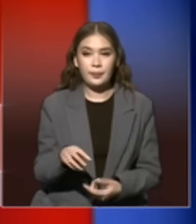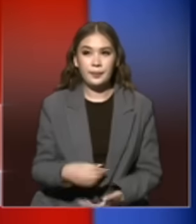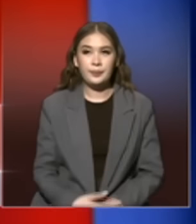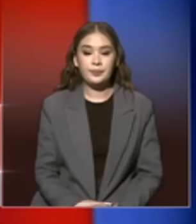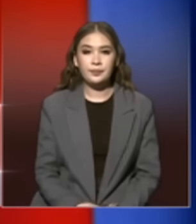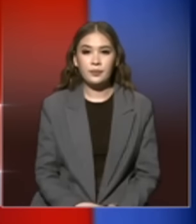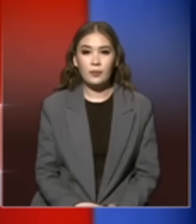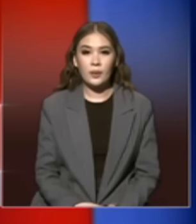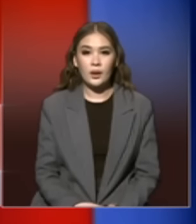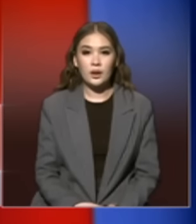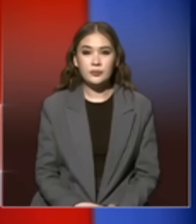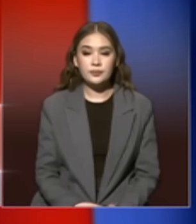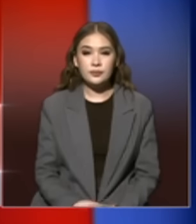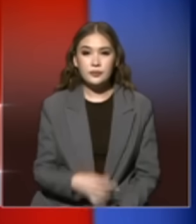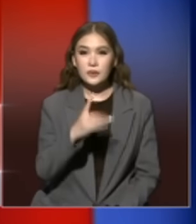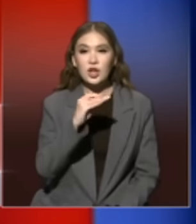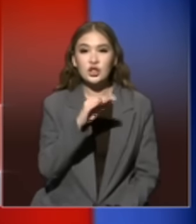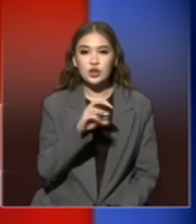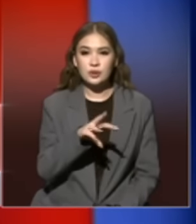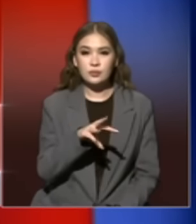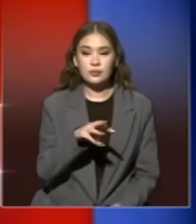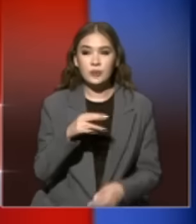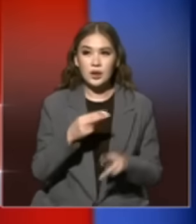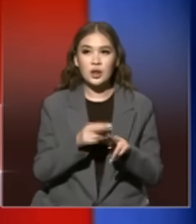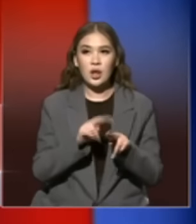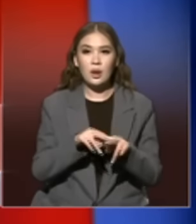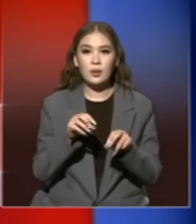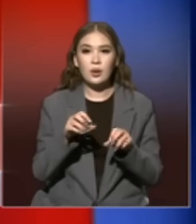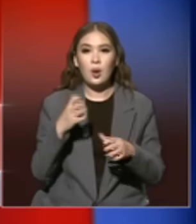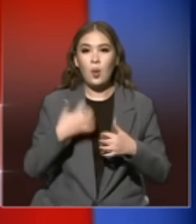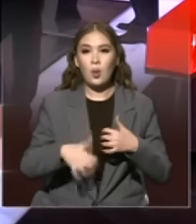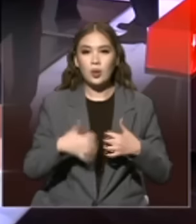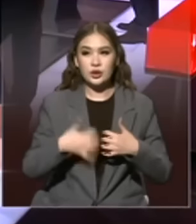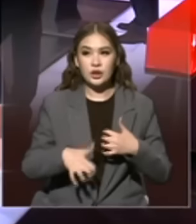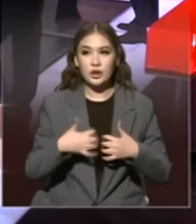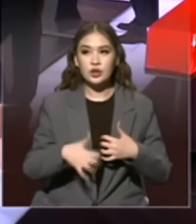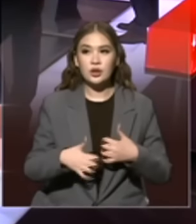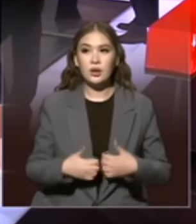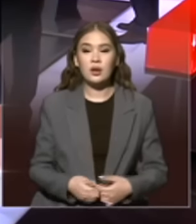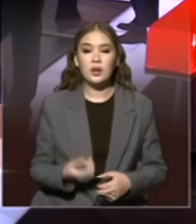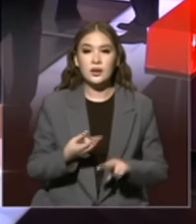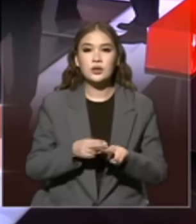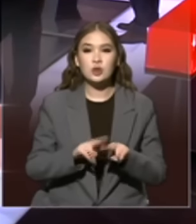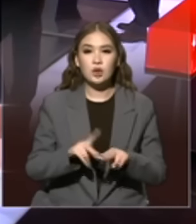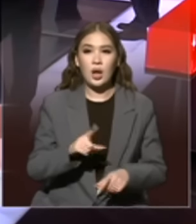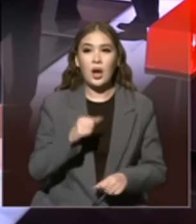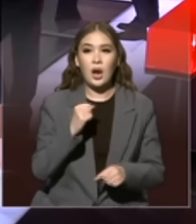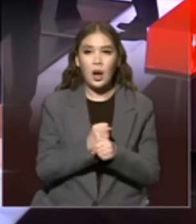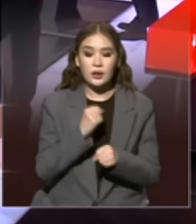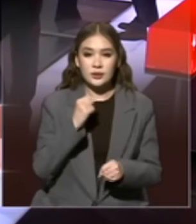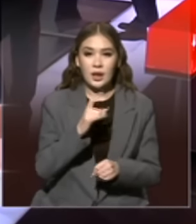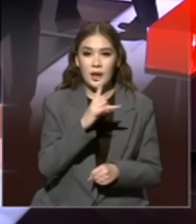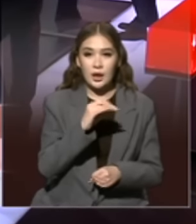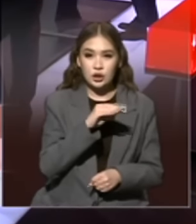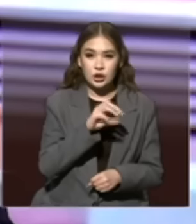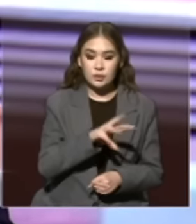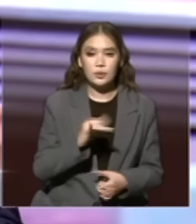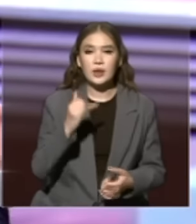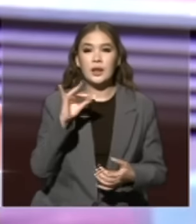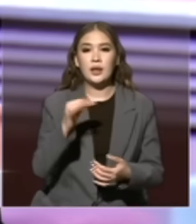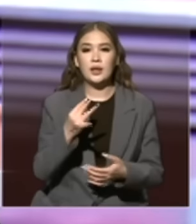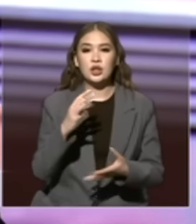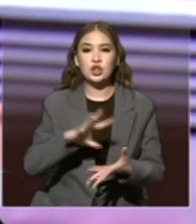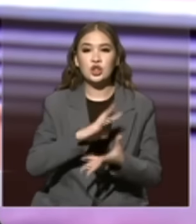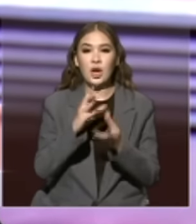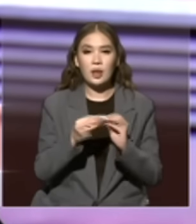орташа режимдегі дегеніміз қандай ол? Қауіпсіздігі орташа. Бұрын қатаң режим, сосын жалпы режим деп